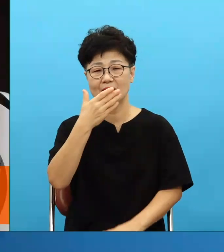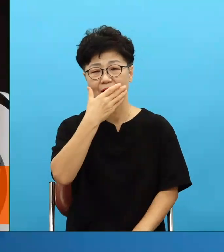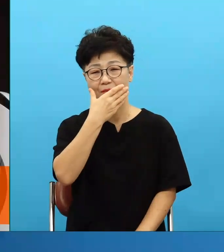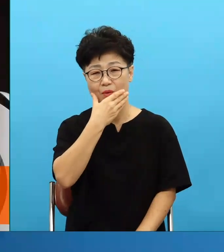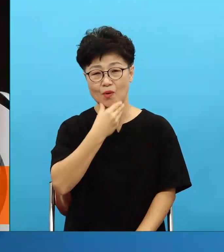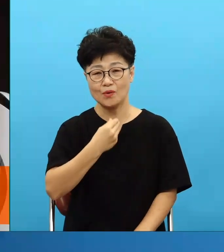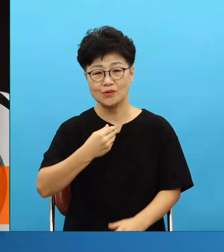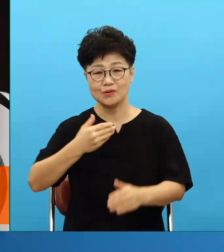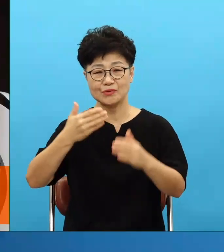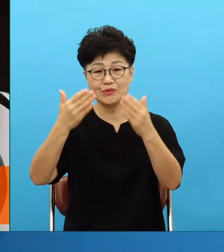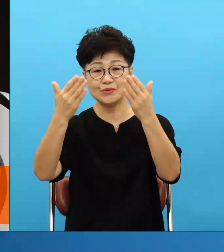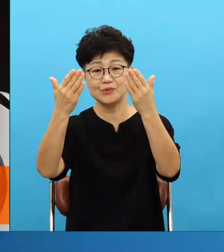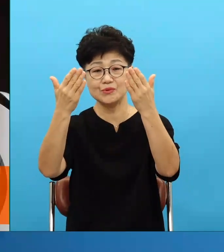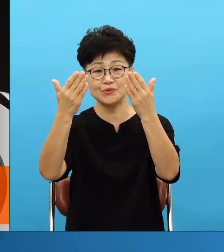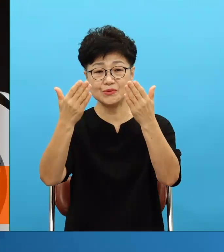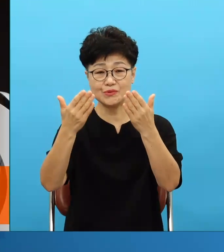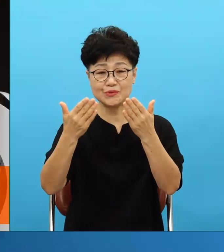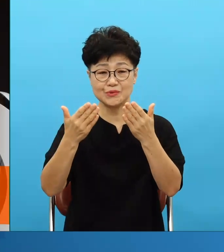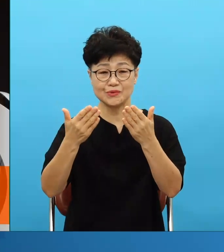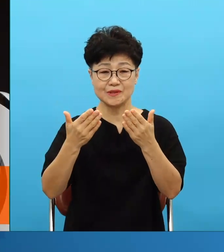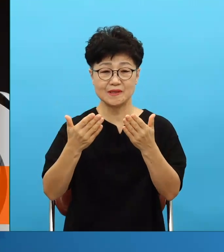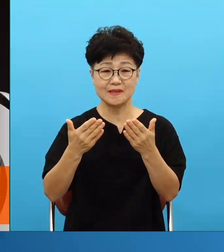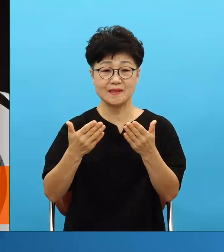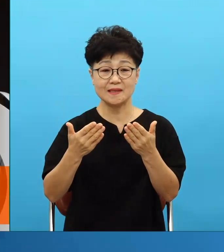시간에 복을